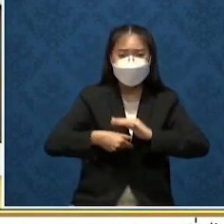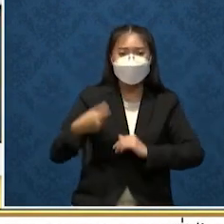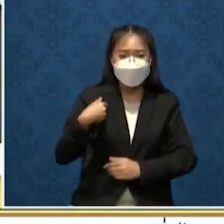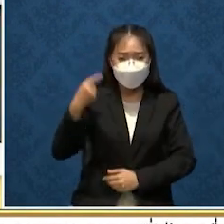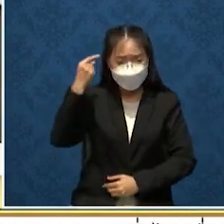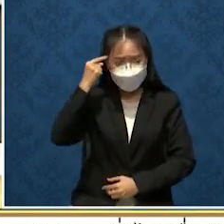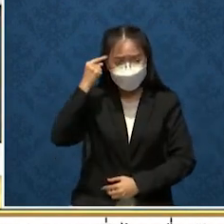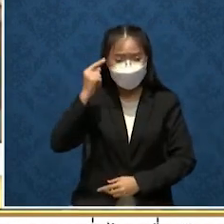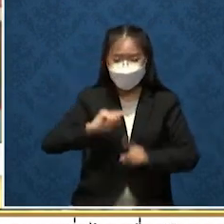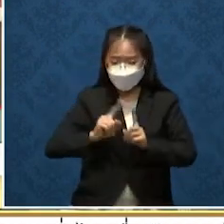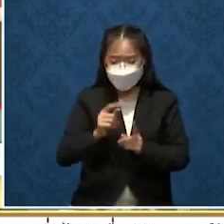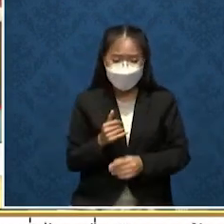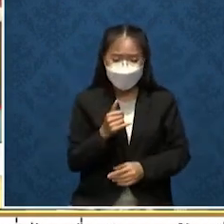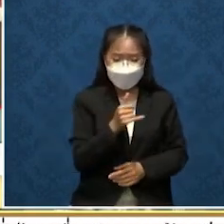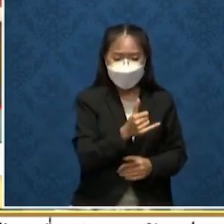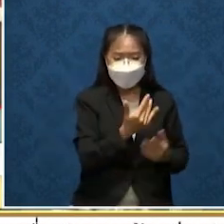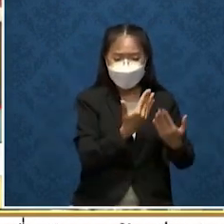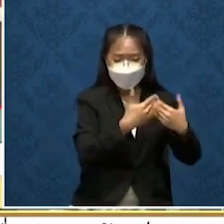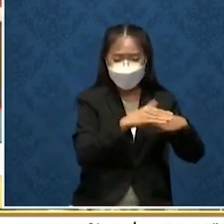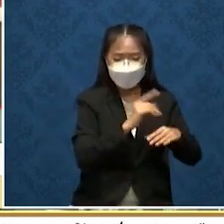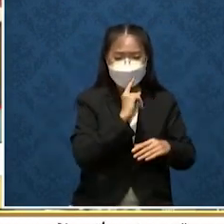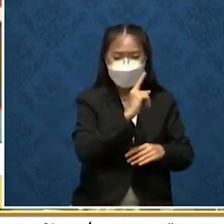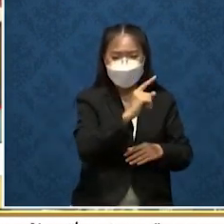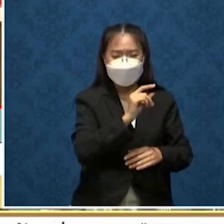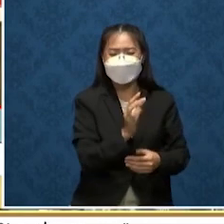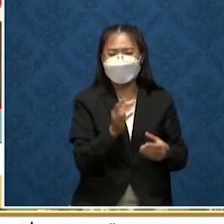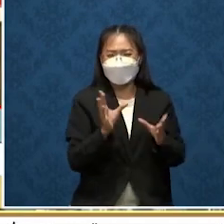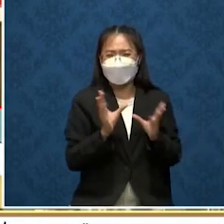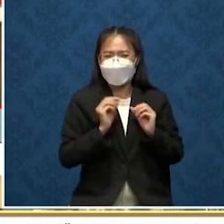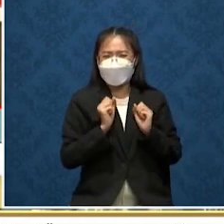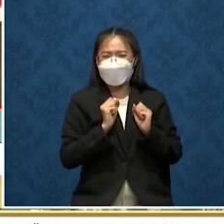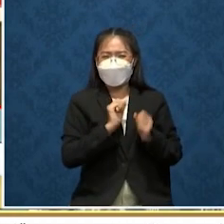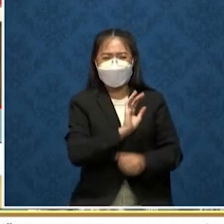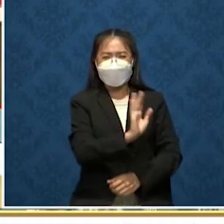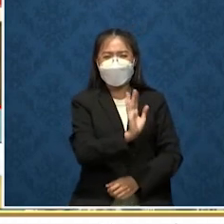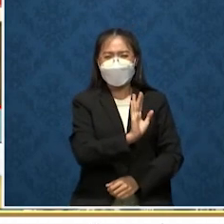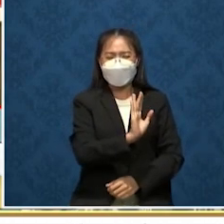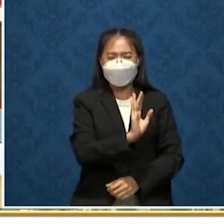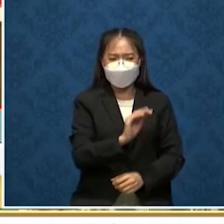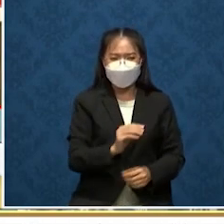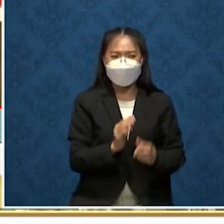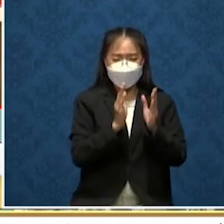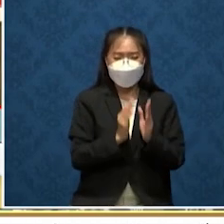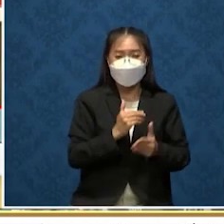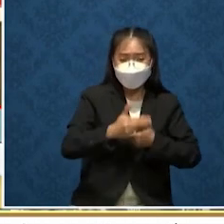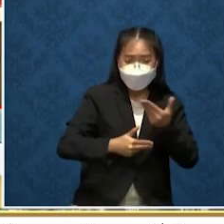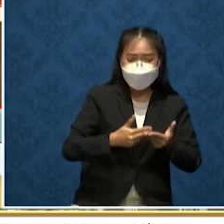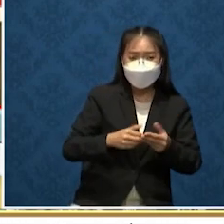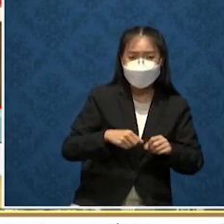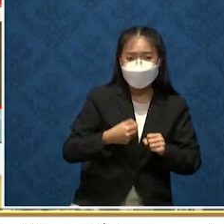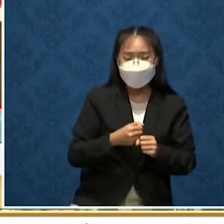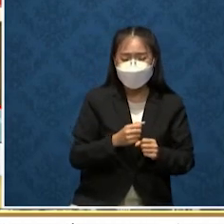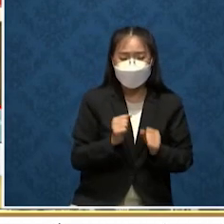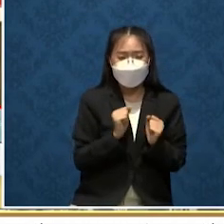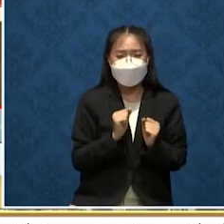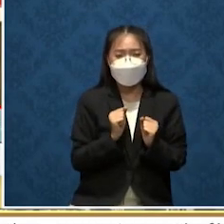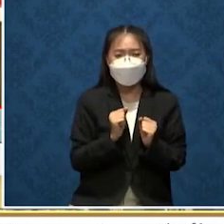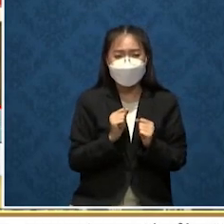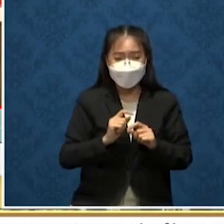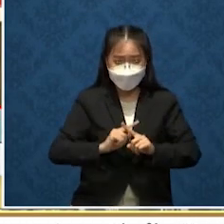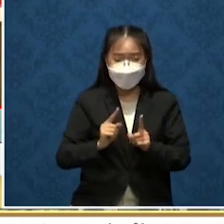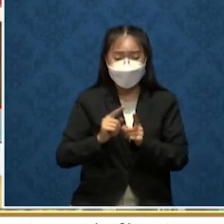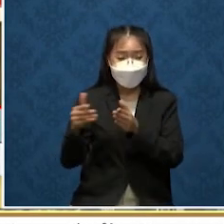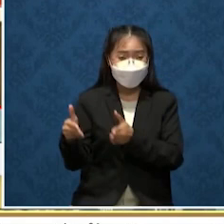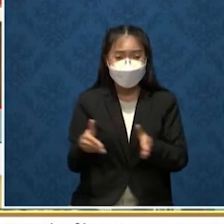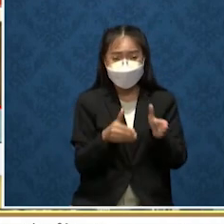เพราะว่ากลัวจะติดคุกด้วยกันนะครับทั้งคนขายรหัสคนซื้อรหัสนะครับแต่กระบวน